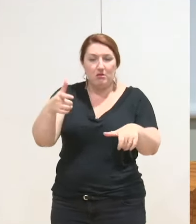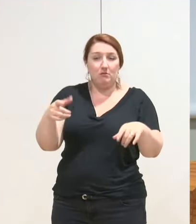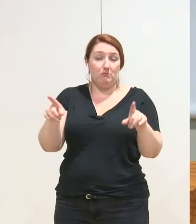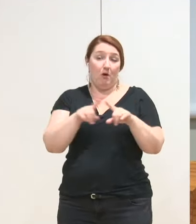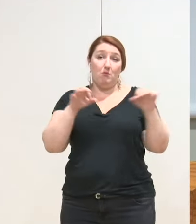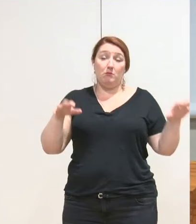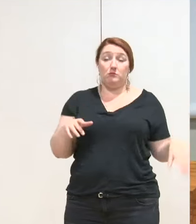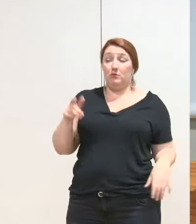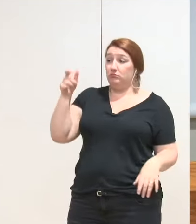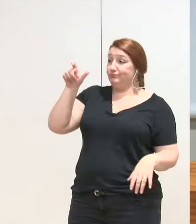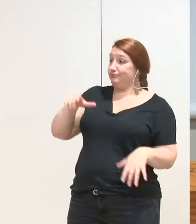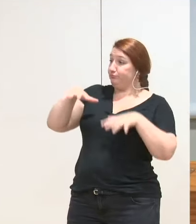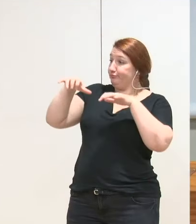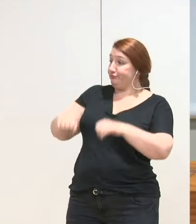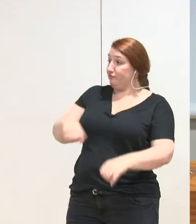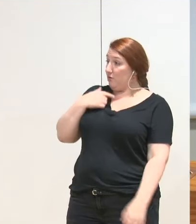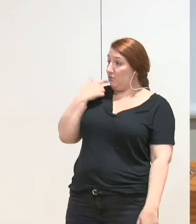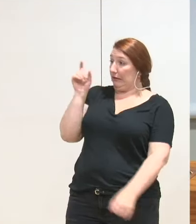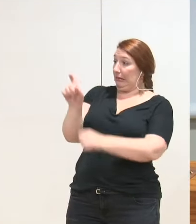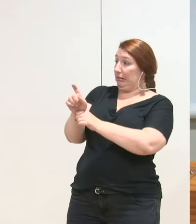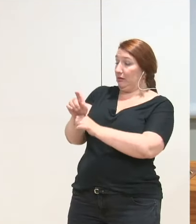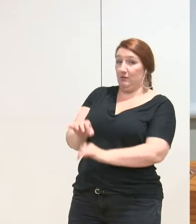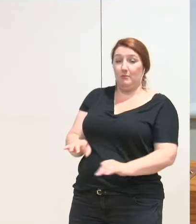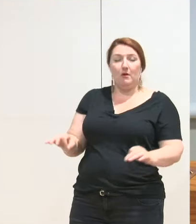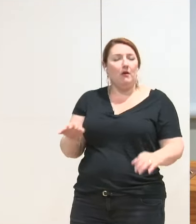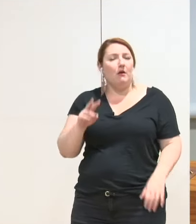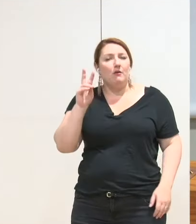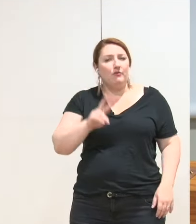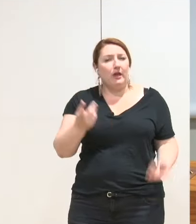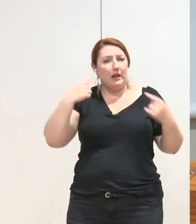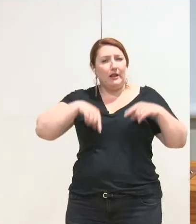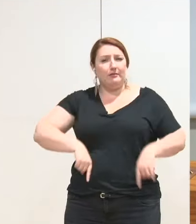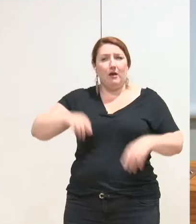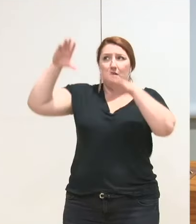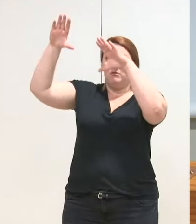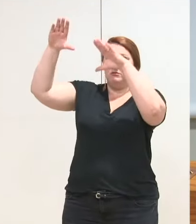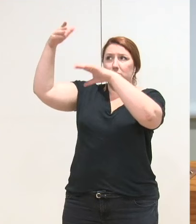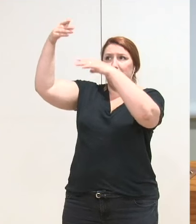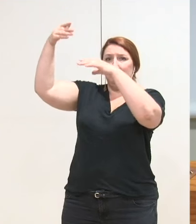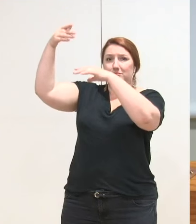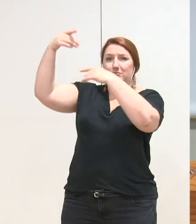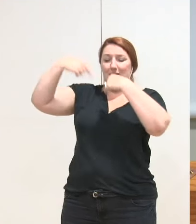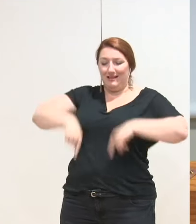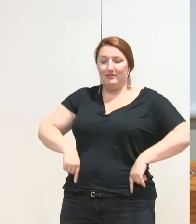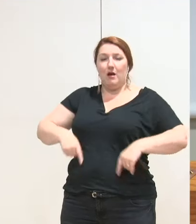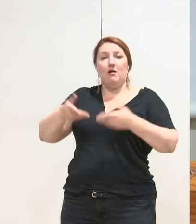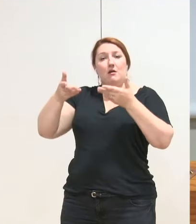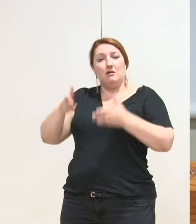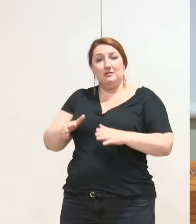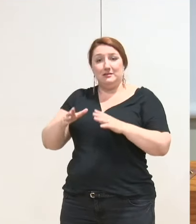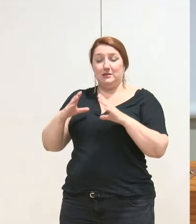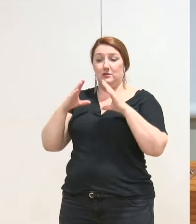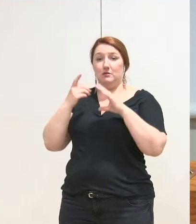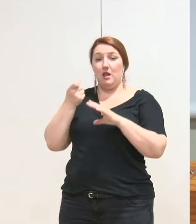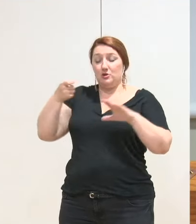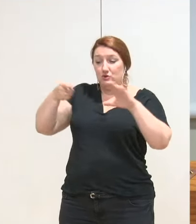non non ça n'est pas l'état qui décide de baisser les dotations mais le gouvernement via la loi de financeces voté